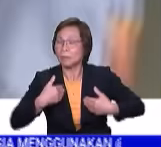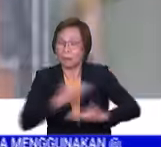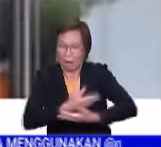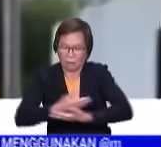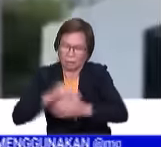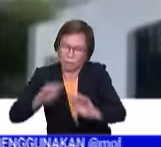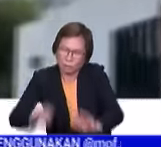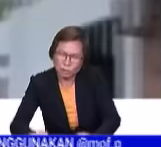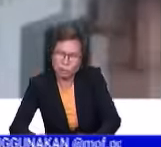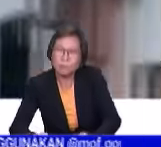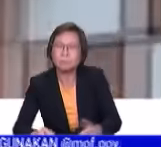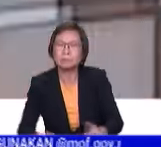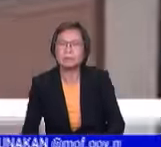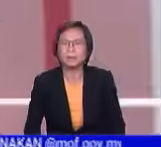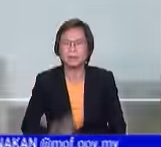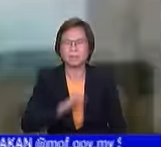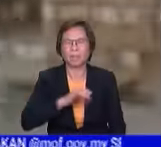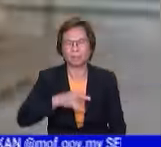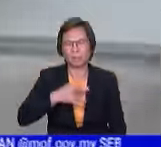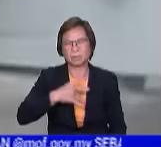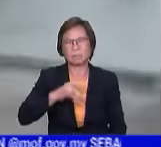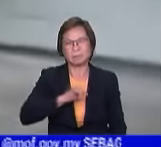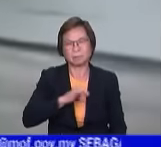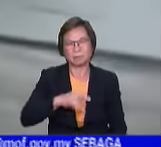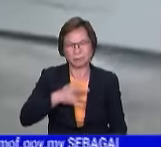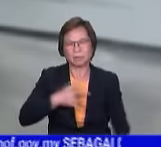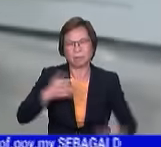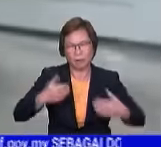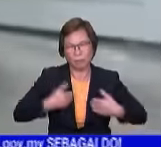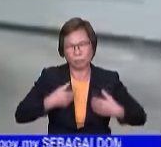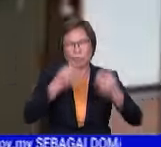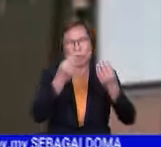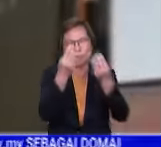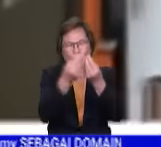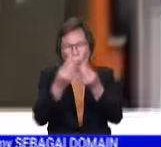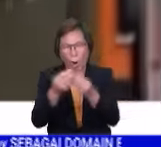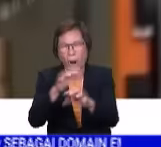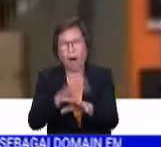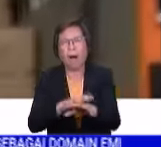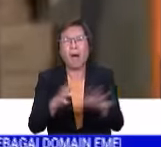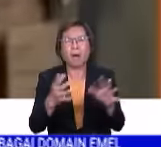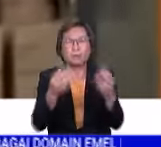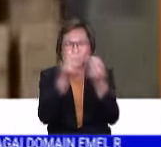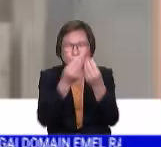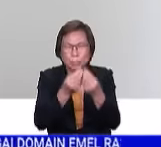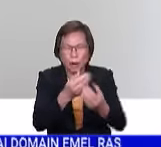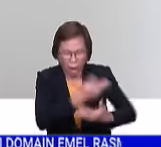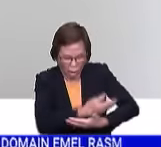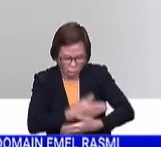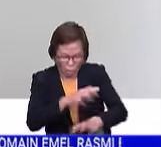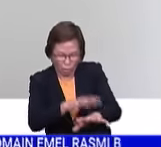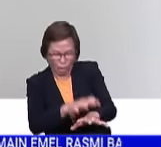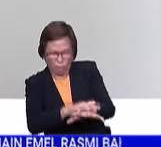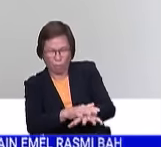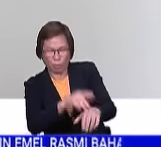rasa bagi mereka yang mempunyai bilangan anak yang ramai, yang kecil, memang